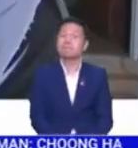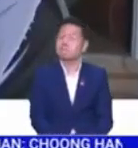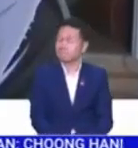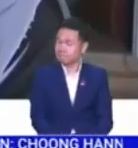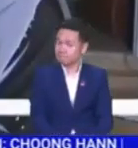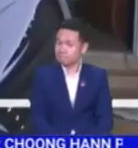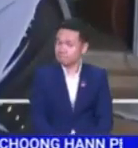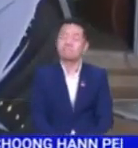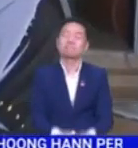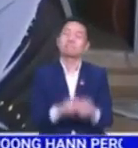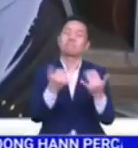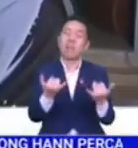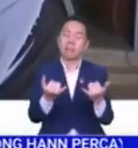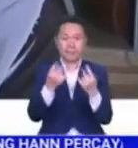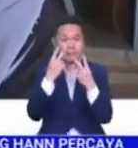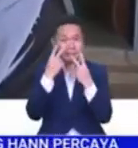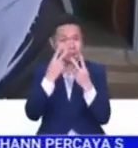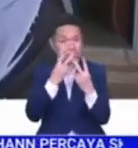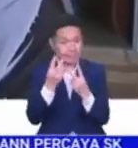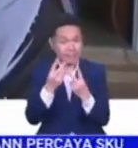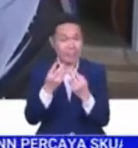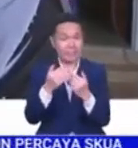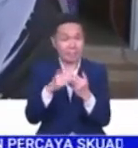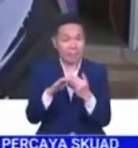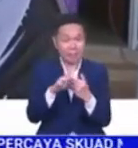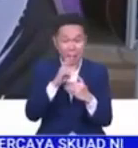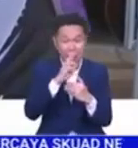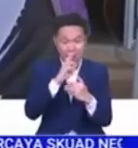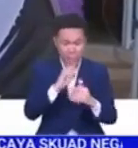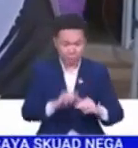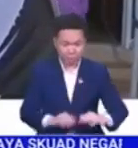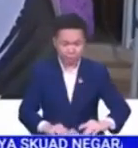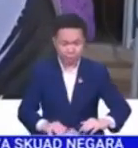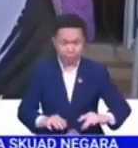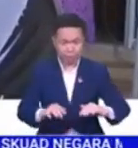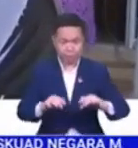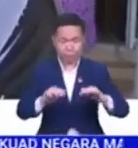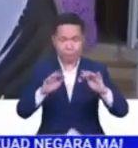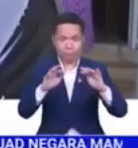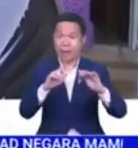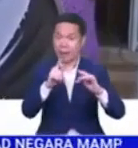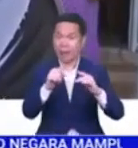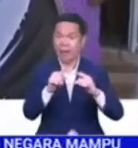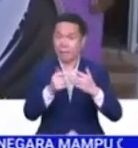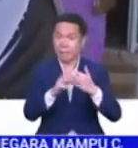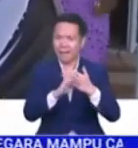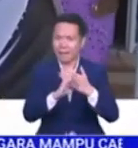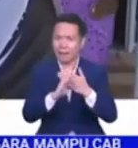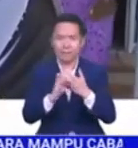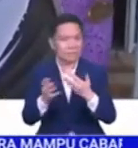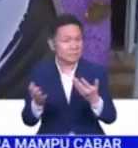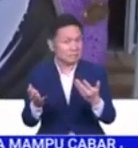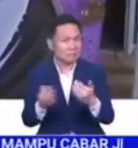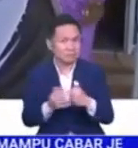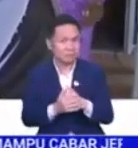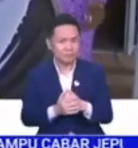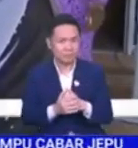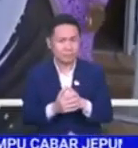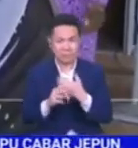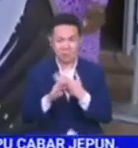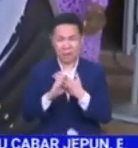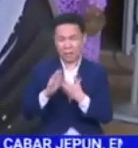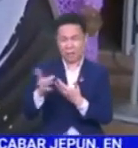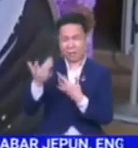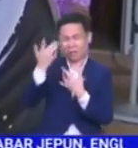Kalau sekarang ni, kalau kita tengok keadaan selepas banjir, kita berisiko untuk mendapat